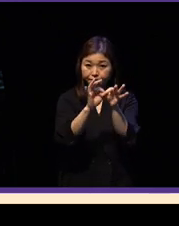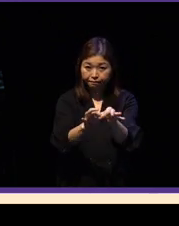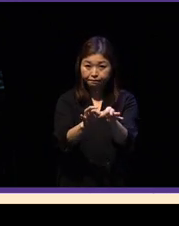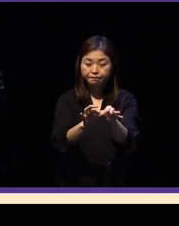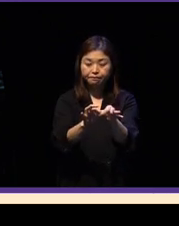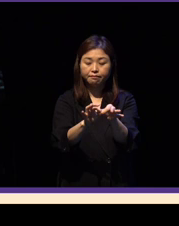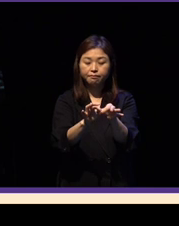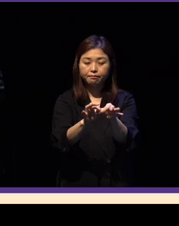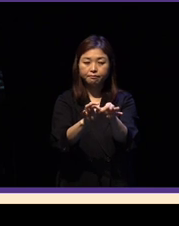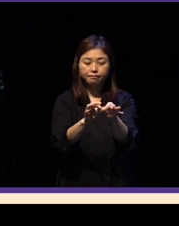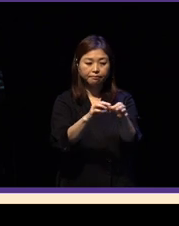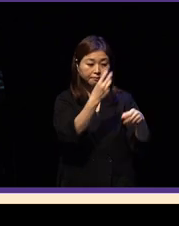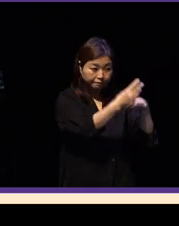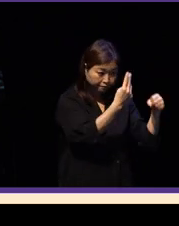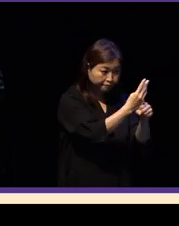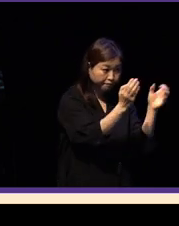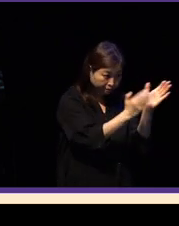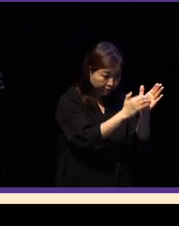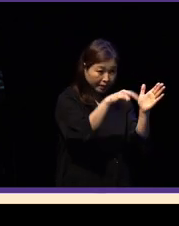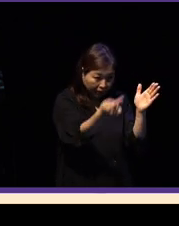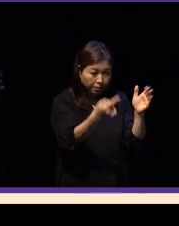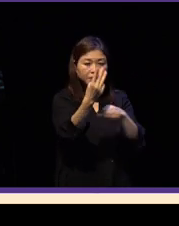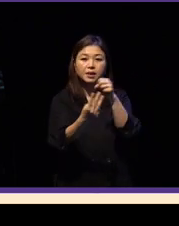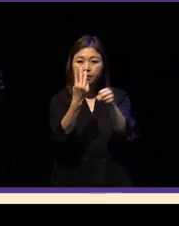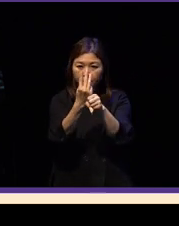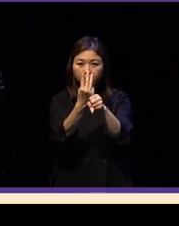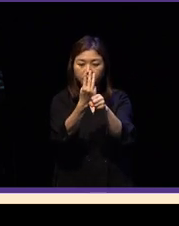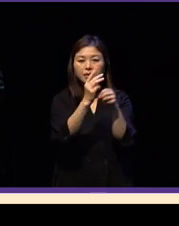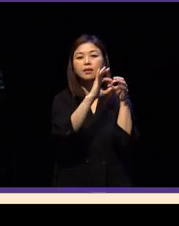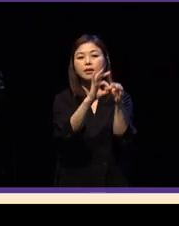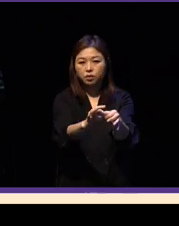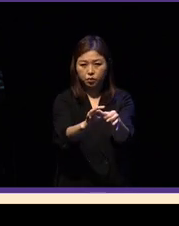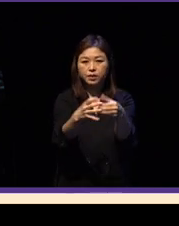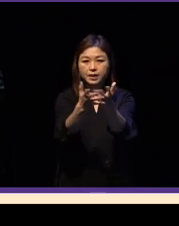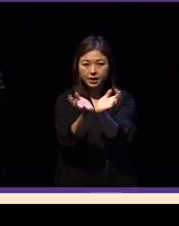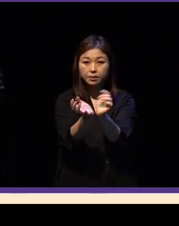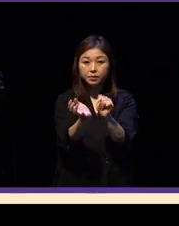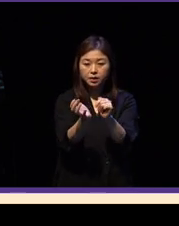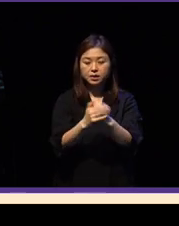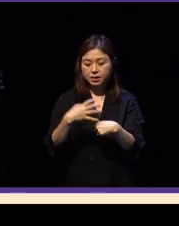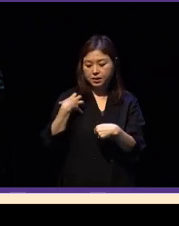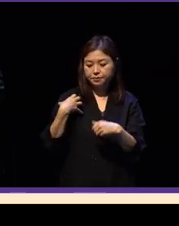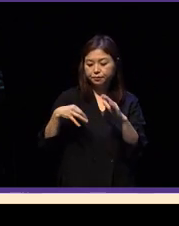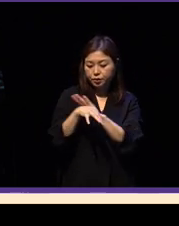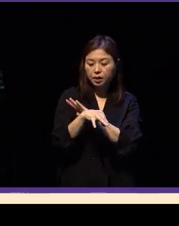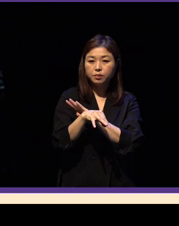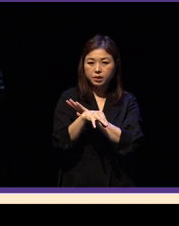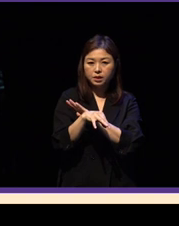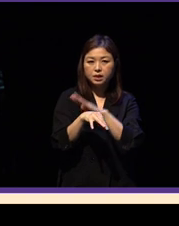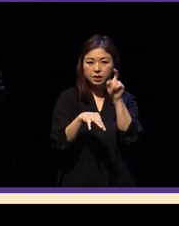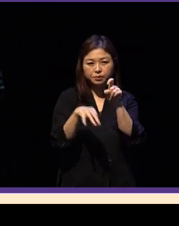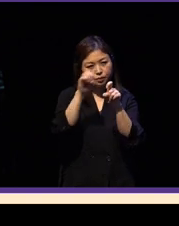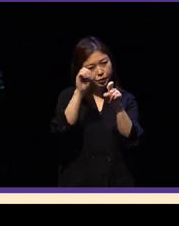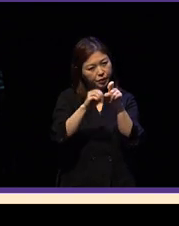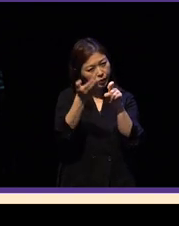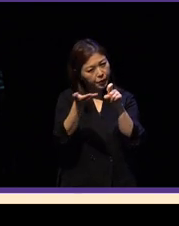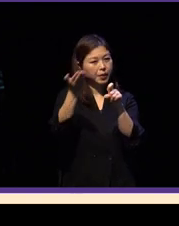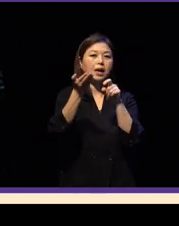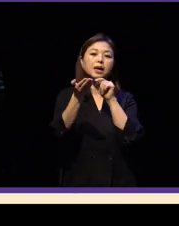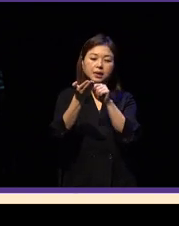두 번째 3개년 사업을 지원받게 되는 선정 단체에게는 자부담을 조금 더